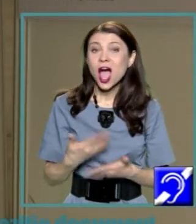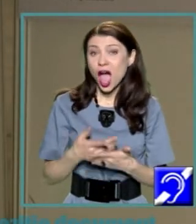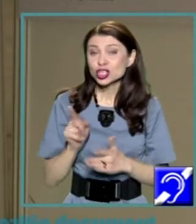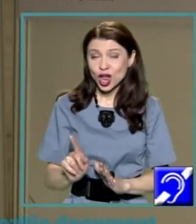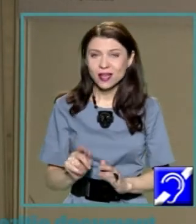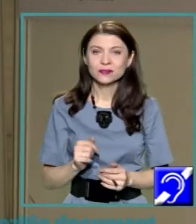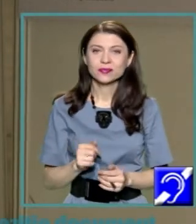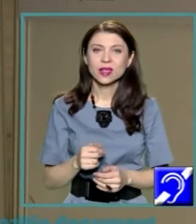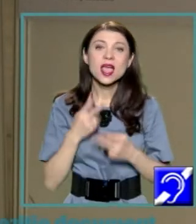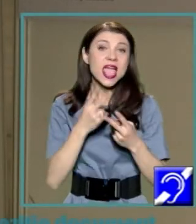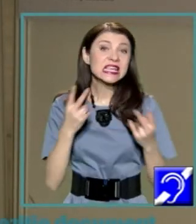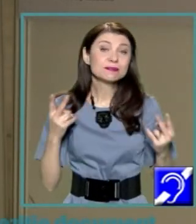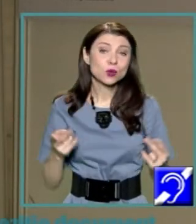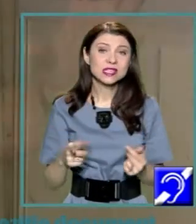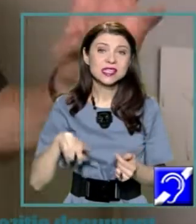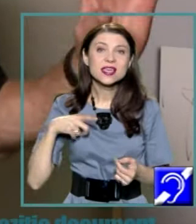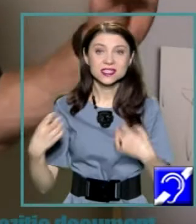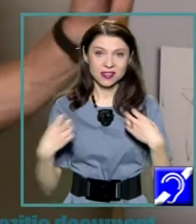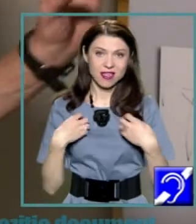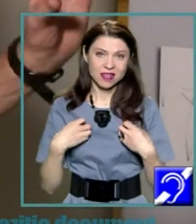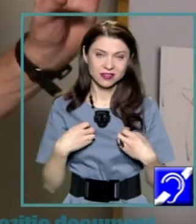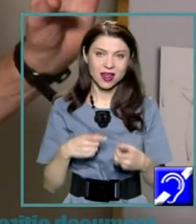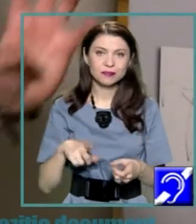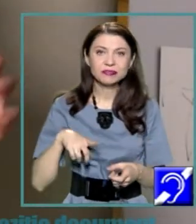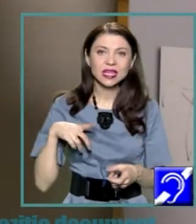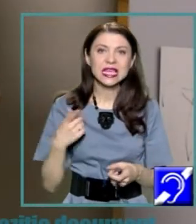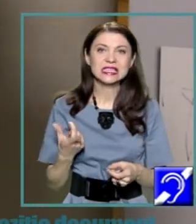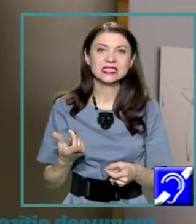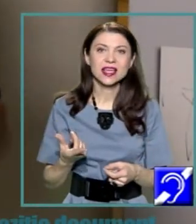în acest fel, expoziția este teatrală, este într-un fel,